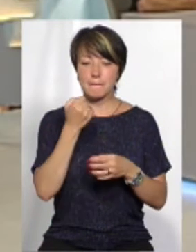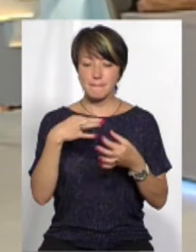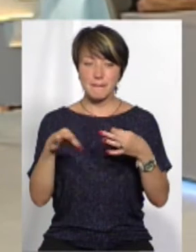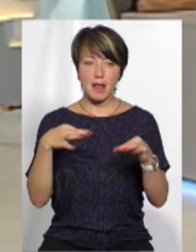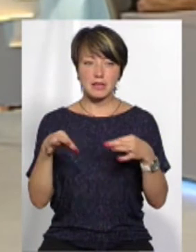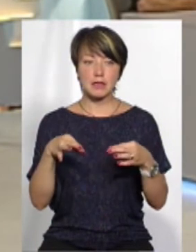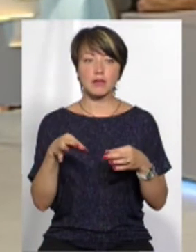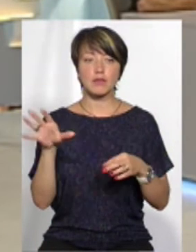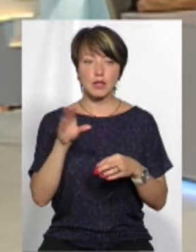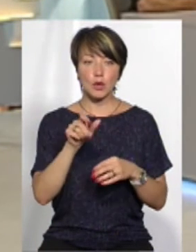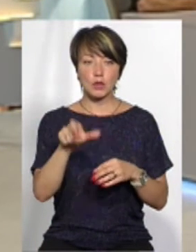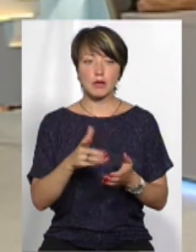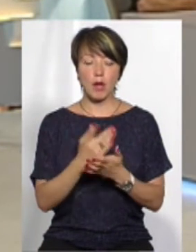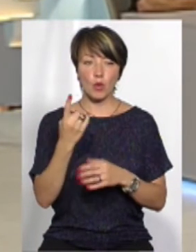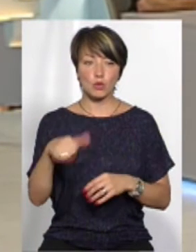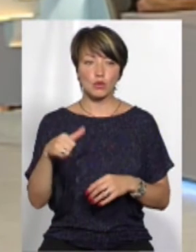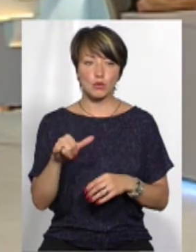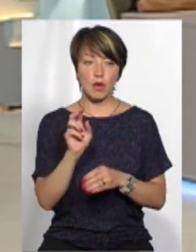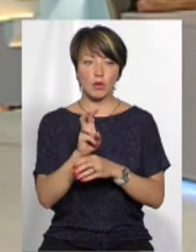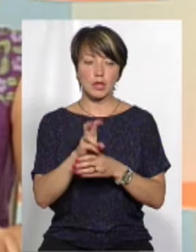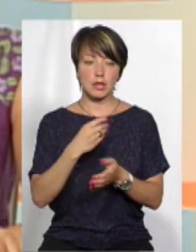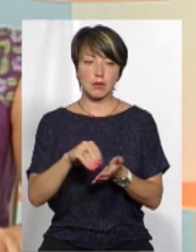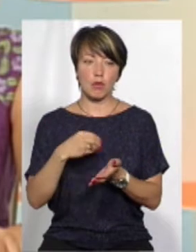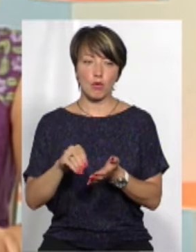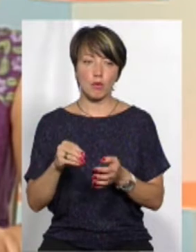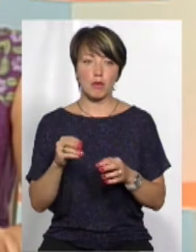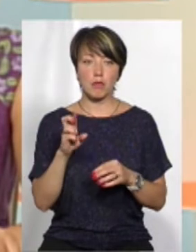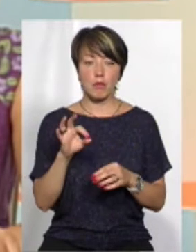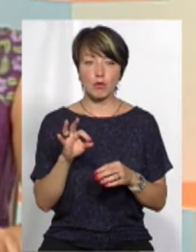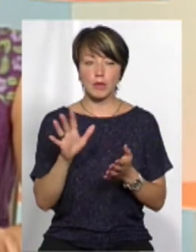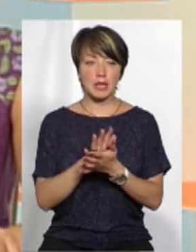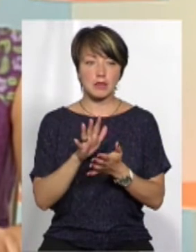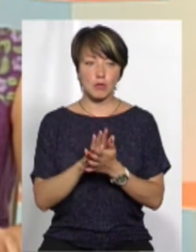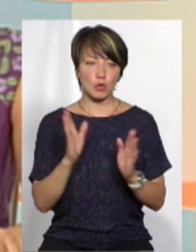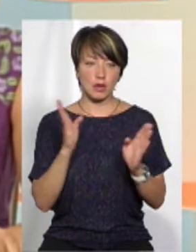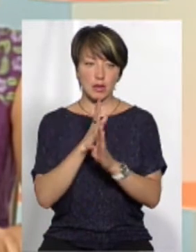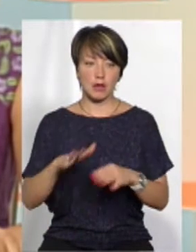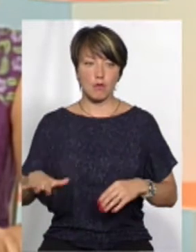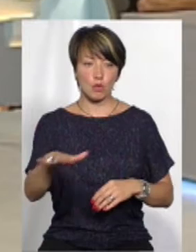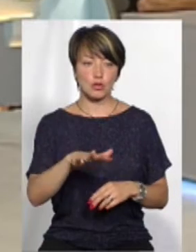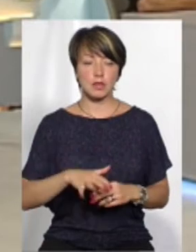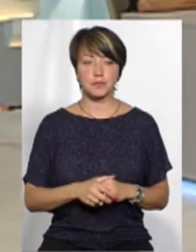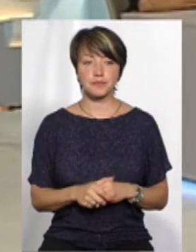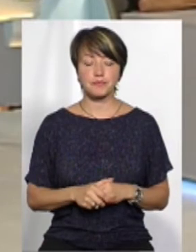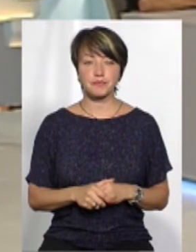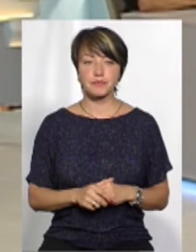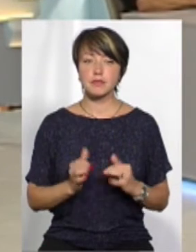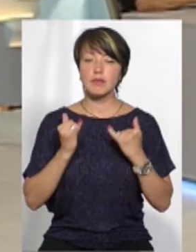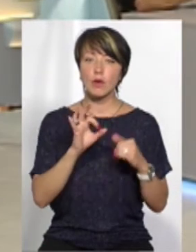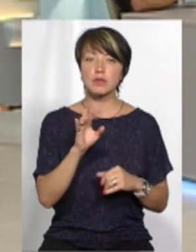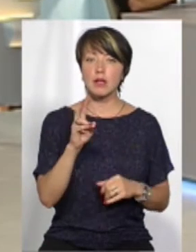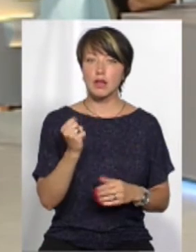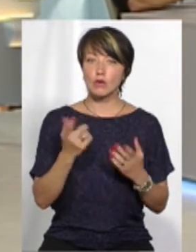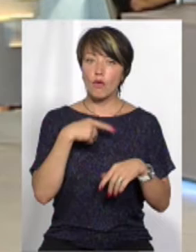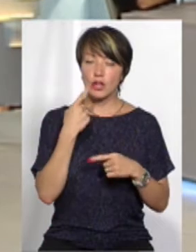Тобто все йде до того, щоб людина мала одну сумку і ходила з нею за покупками, тому що щоб не забруднювати, да, навколишній світ. А пані Оксано, а якщо говорити